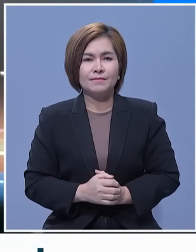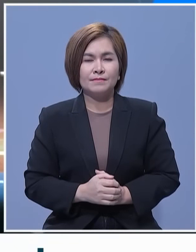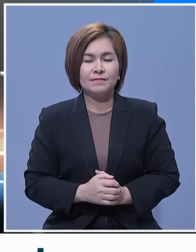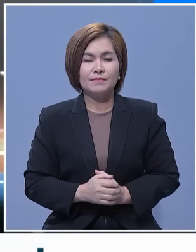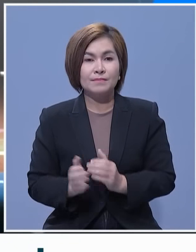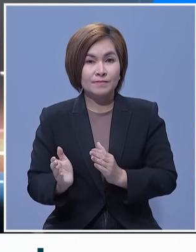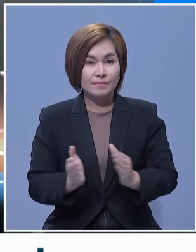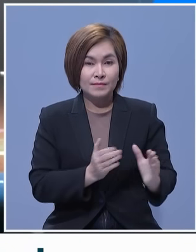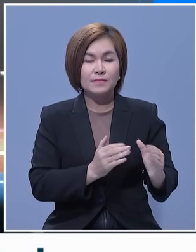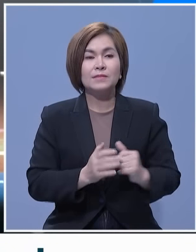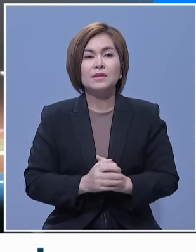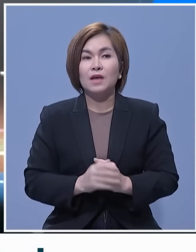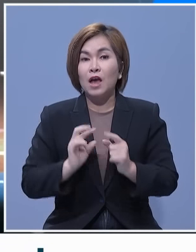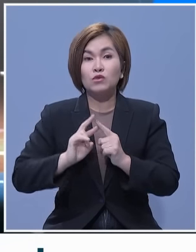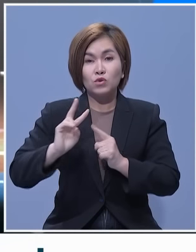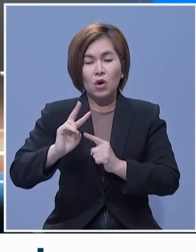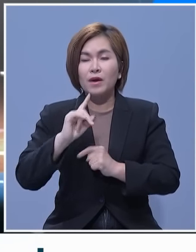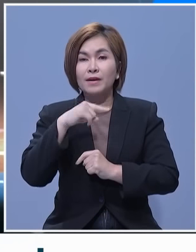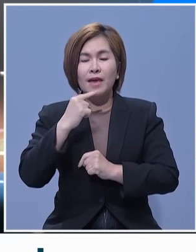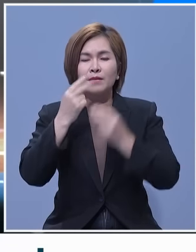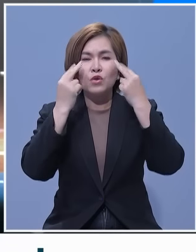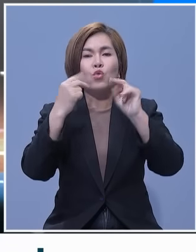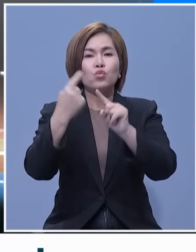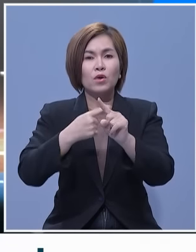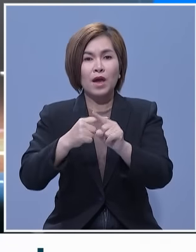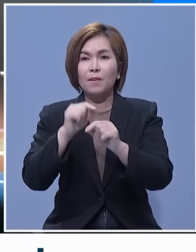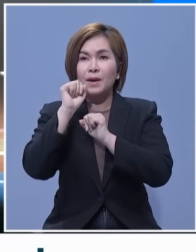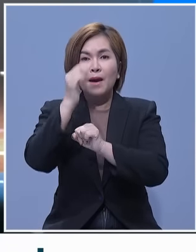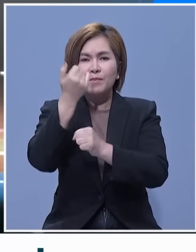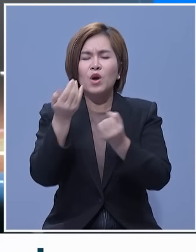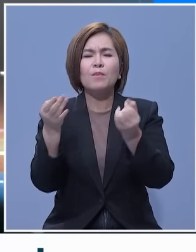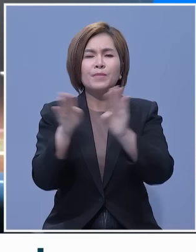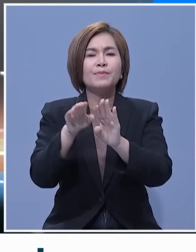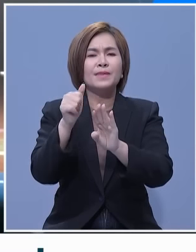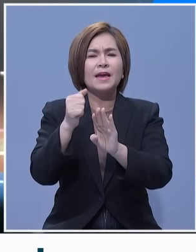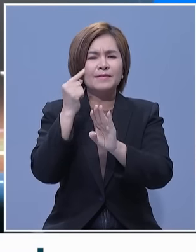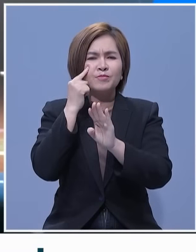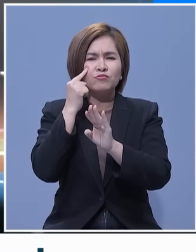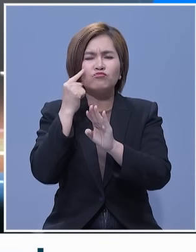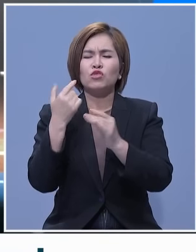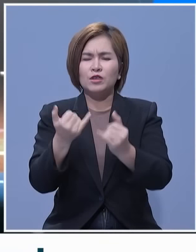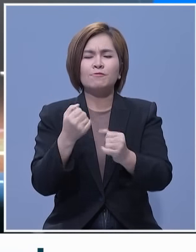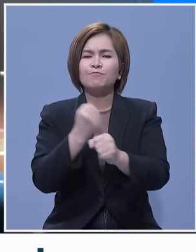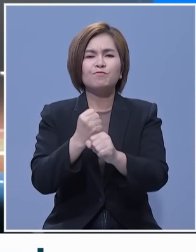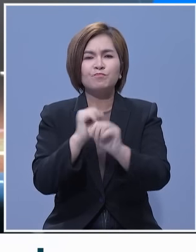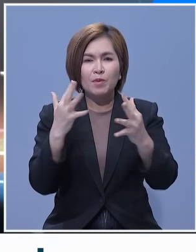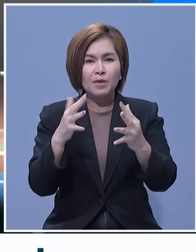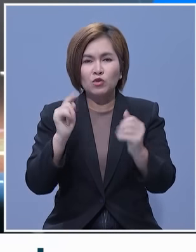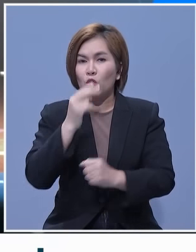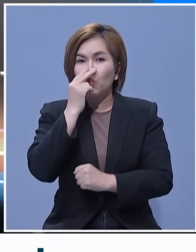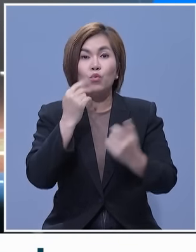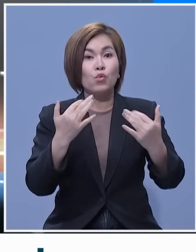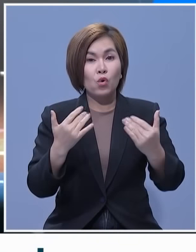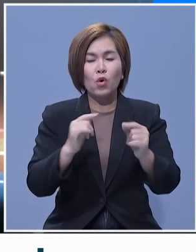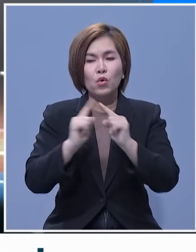ที่ 2ก็คือรองนายกที่ขึ้นมาเป็นนายกรักษารประกาศยุบสภาก็ได้แต่ว่าไม่น่าจะเกิดขึ้นณตอนนี้อก็คงต้องดูเรื่องการ